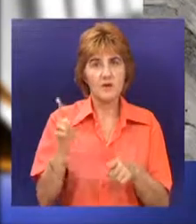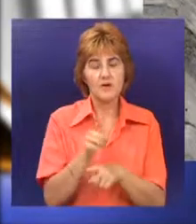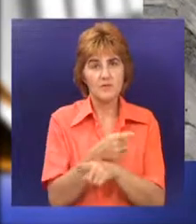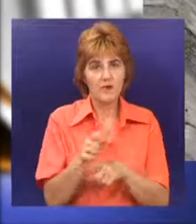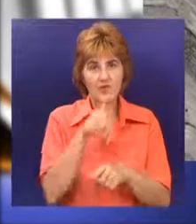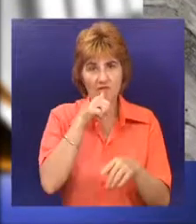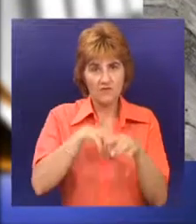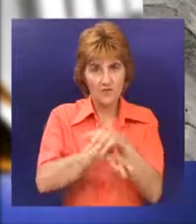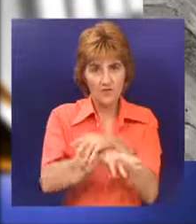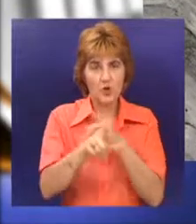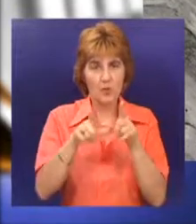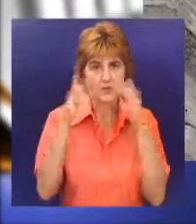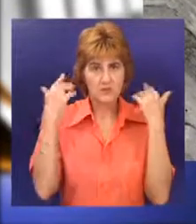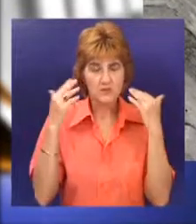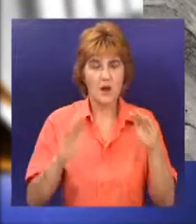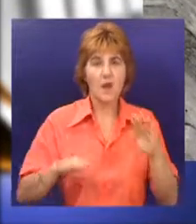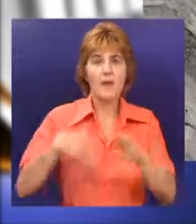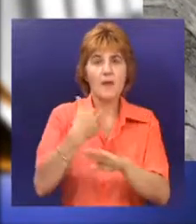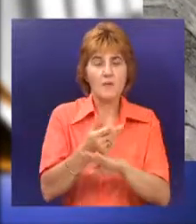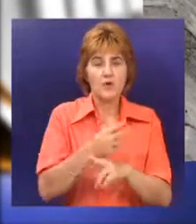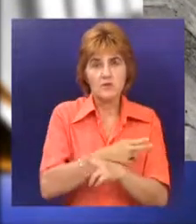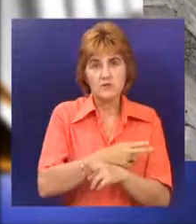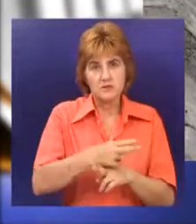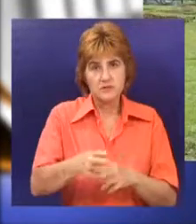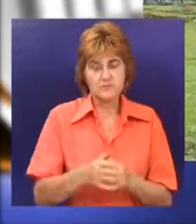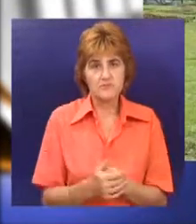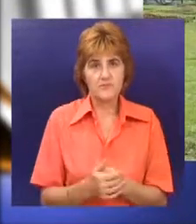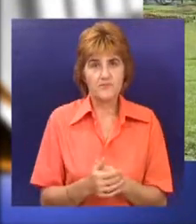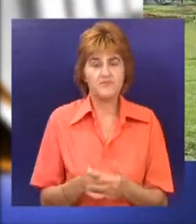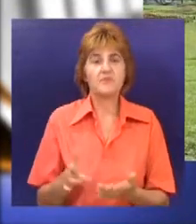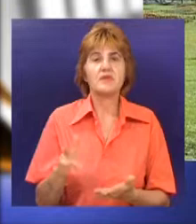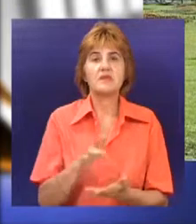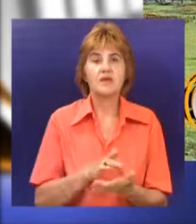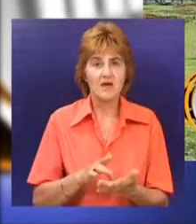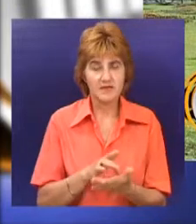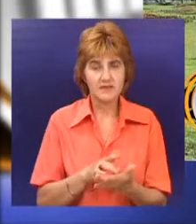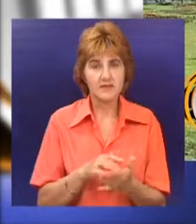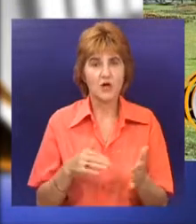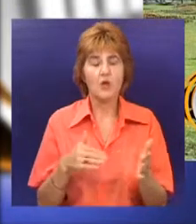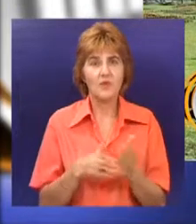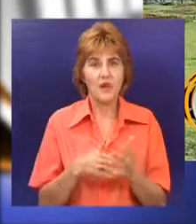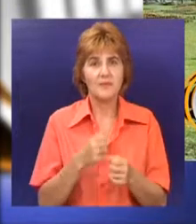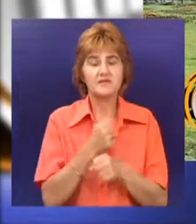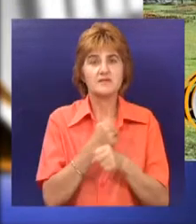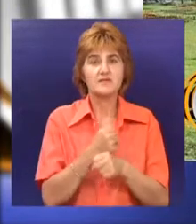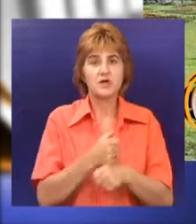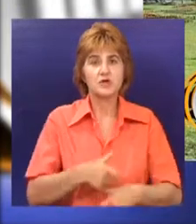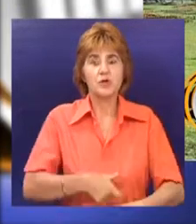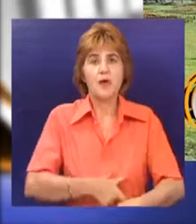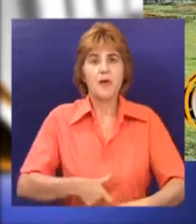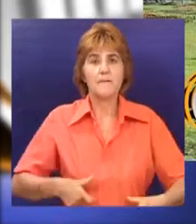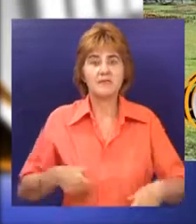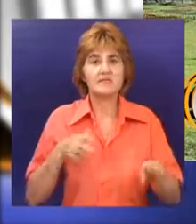izgradnja kanalizacije u naselju, pa tek onda izmuljivanje. Jezero treba neki zaštitni pojas